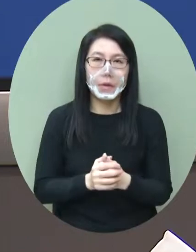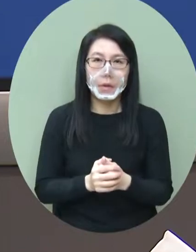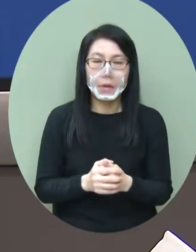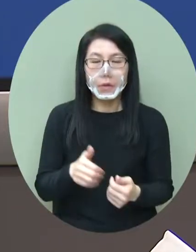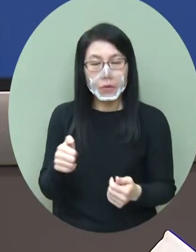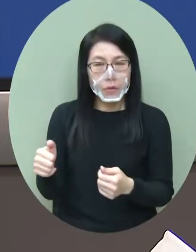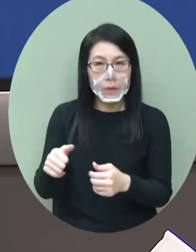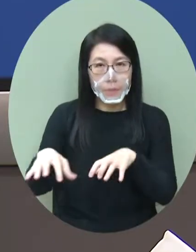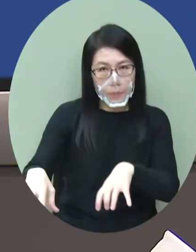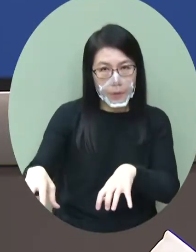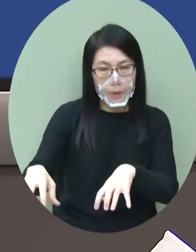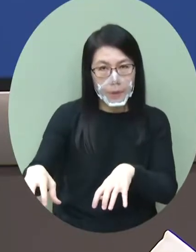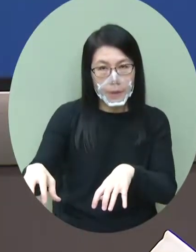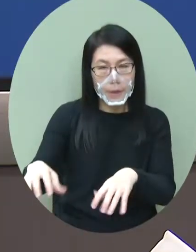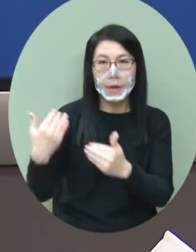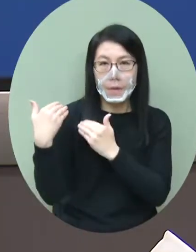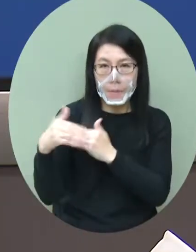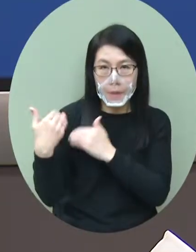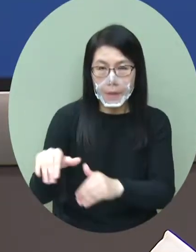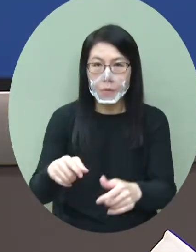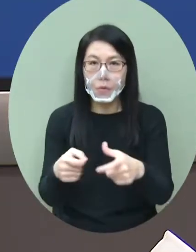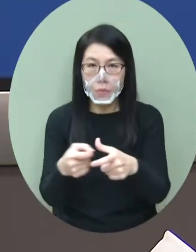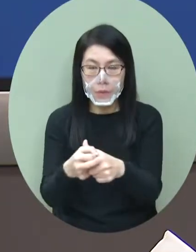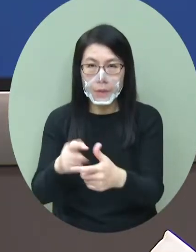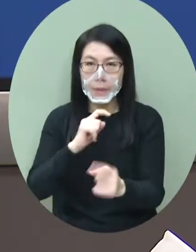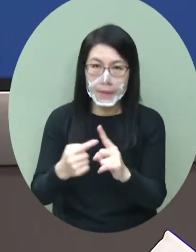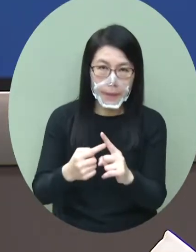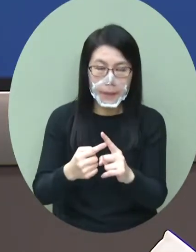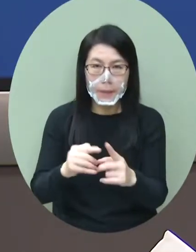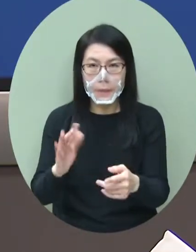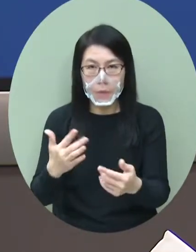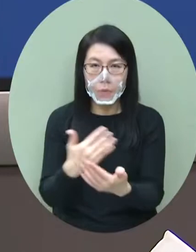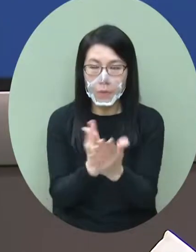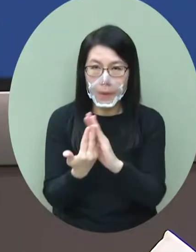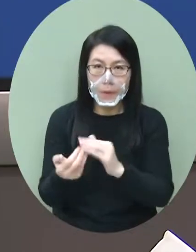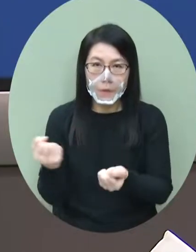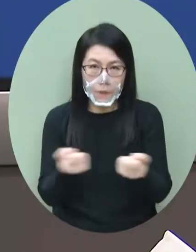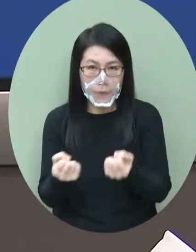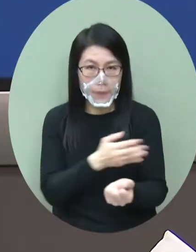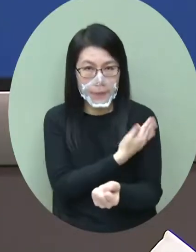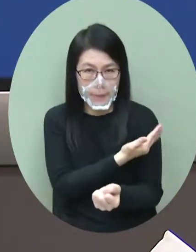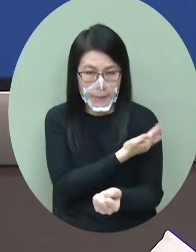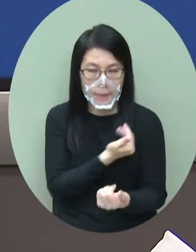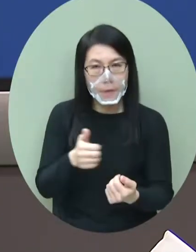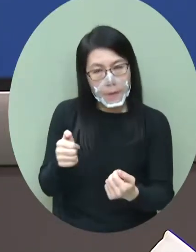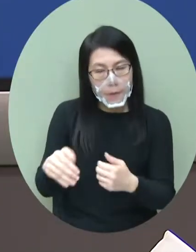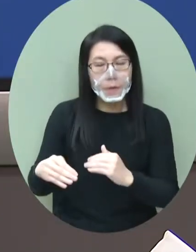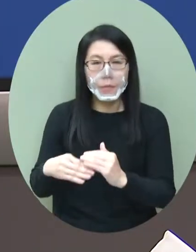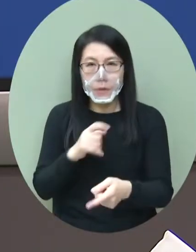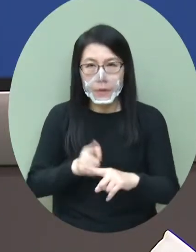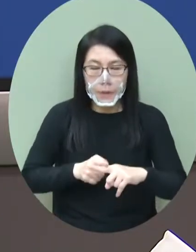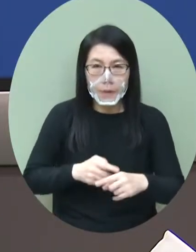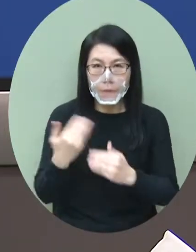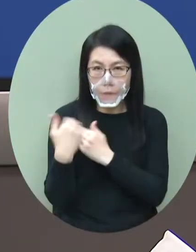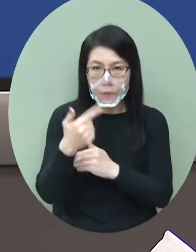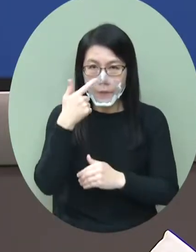作。第三呢，要感谢两地的物流业的人员，还有大量的跨境的货车师傅，他们要